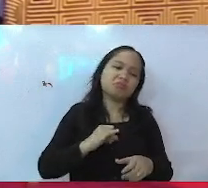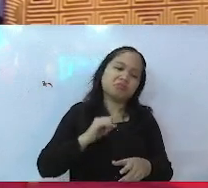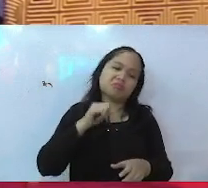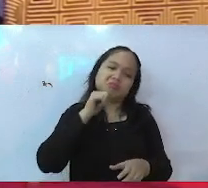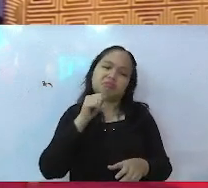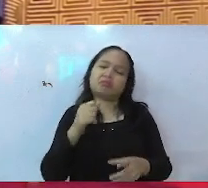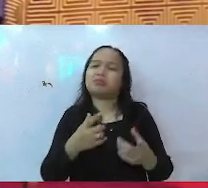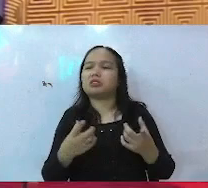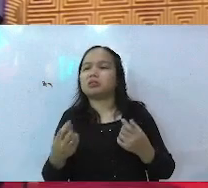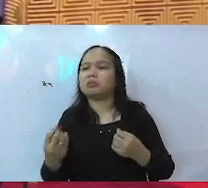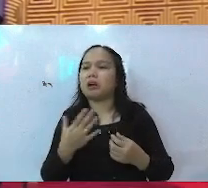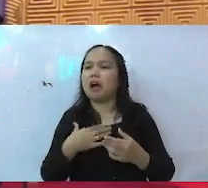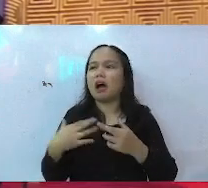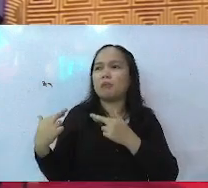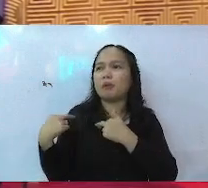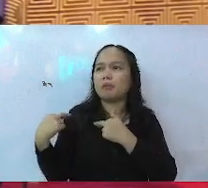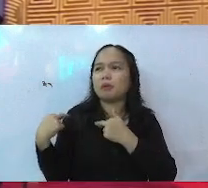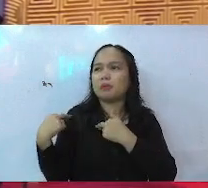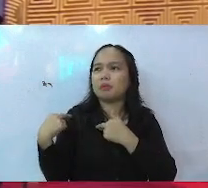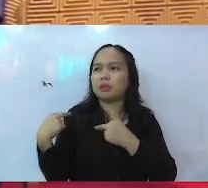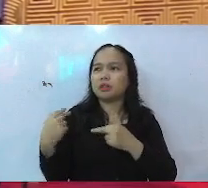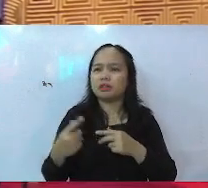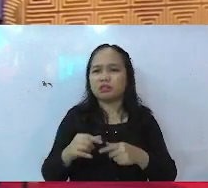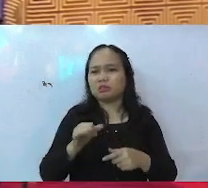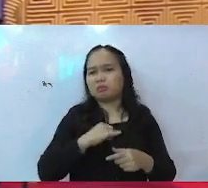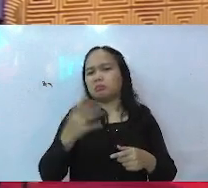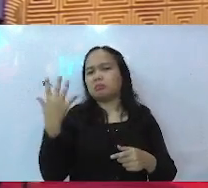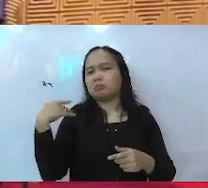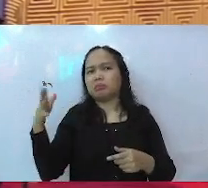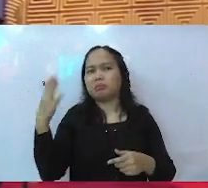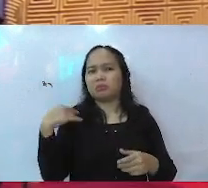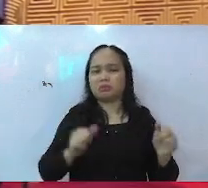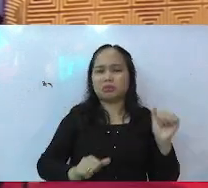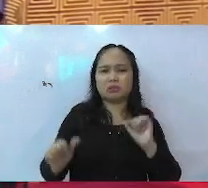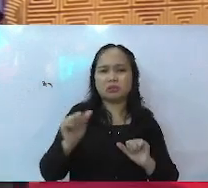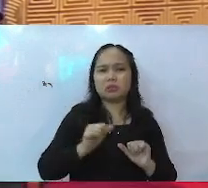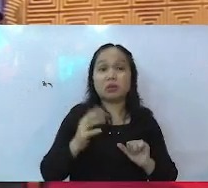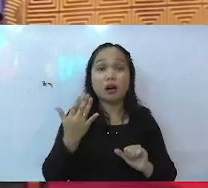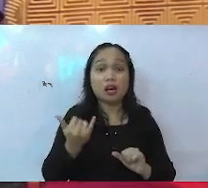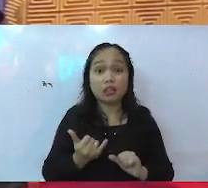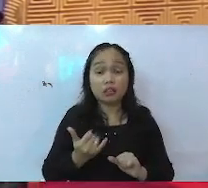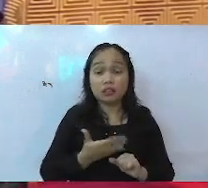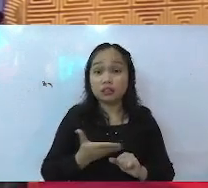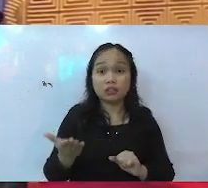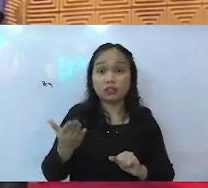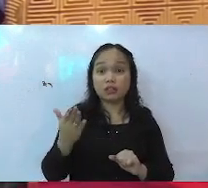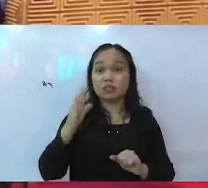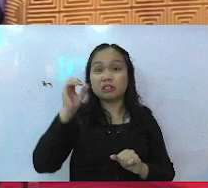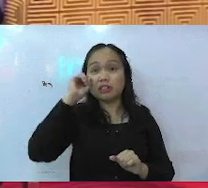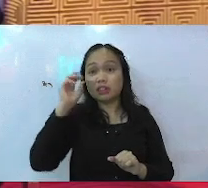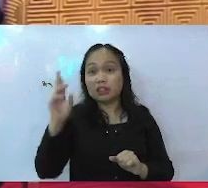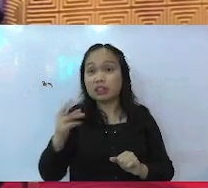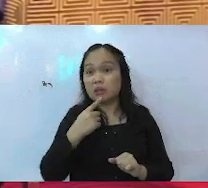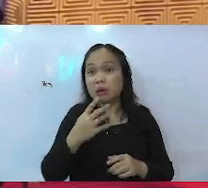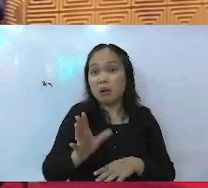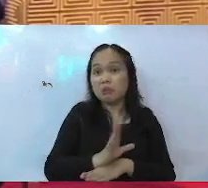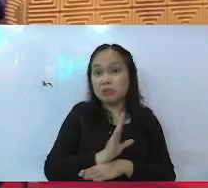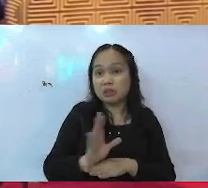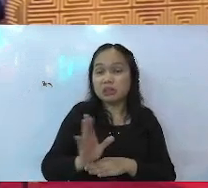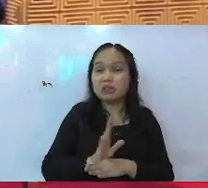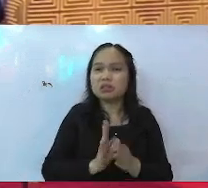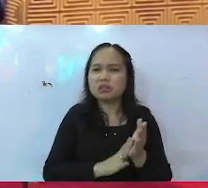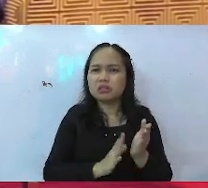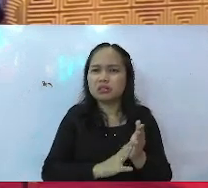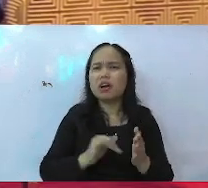yung yung Ah yung mga dati kong ginagawa Bakit Eh kasi naintindihan naman ni sir busy sa school eh no Alam